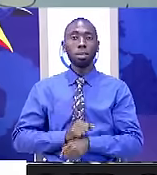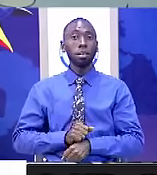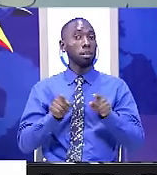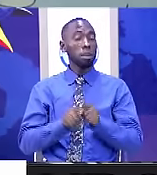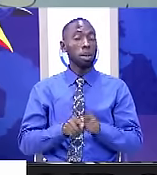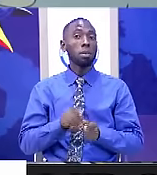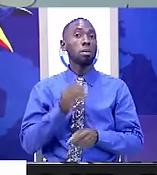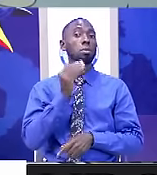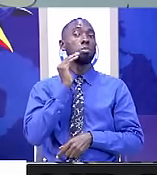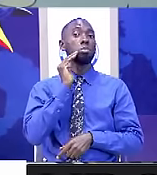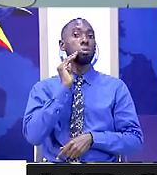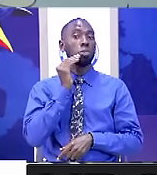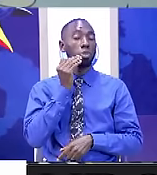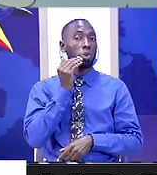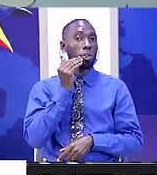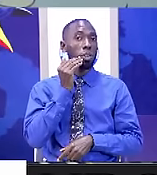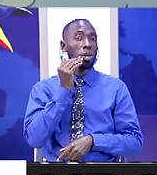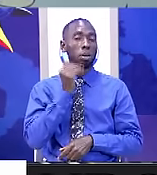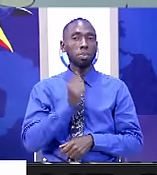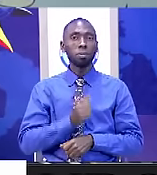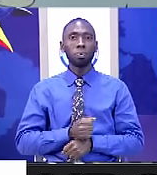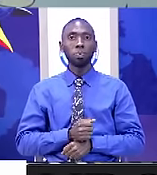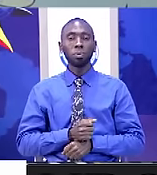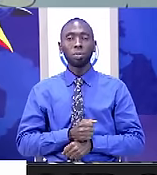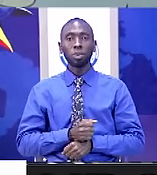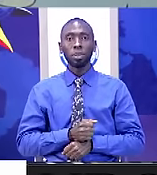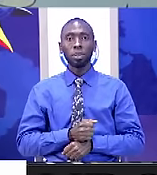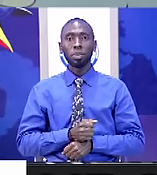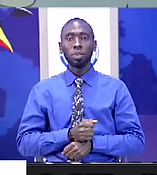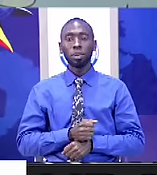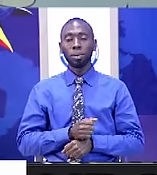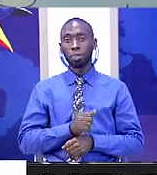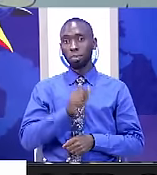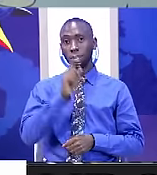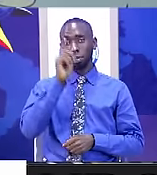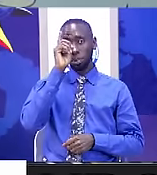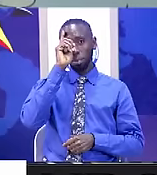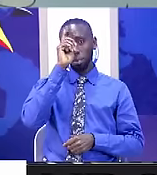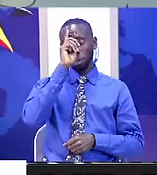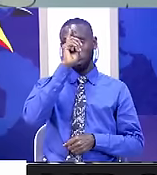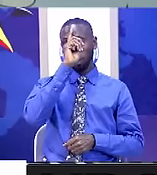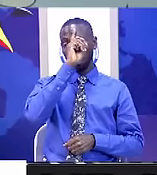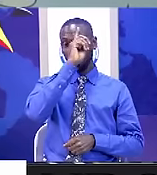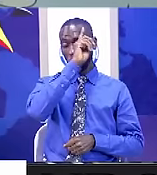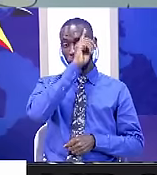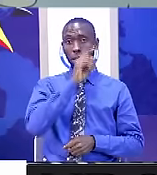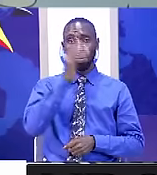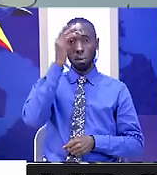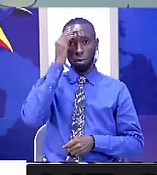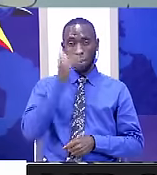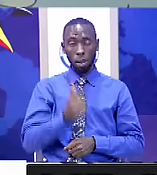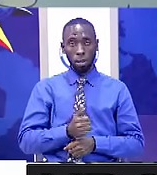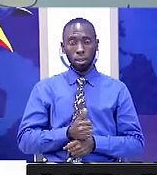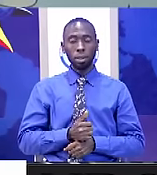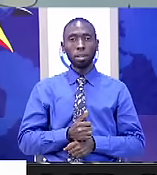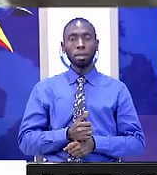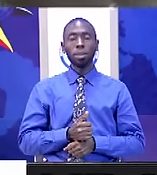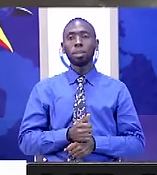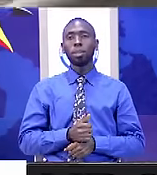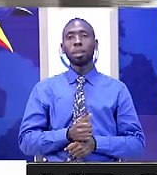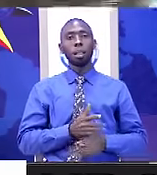wa Busoga, Oweekitiibwa Henry Wakomloch, eyawaayo ekyamaanyi okuwagira olutalo